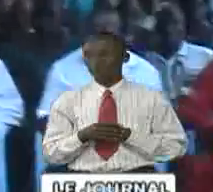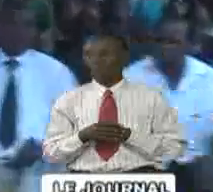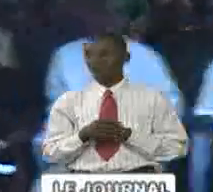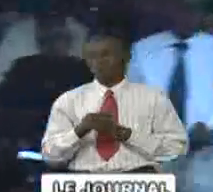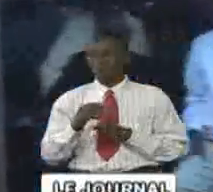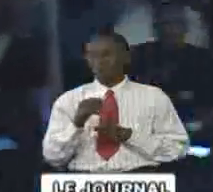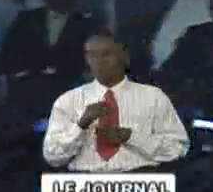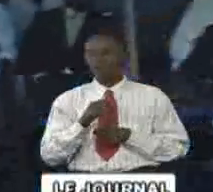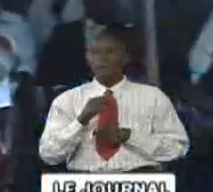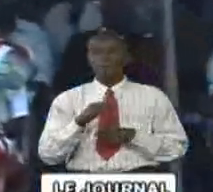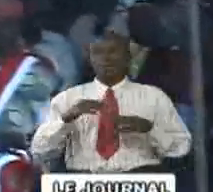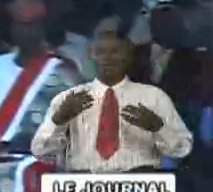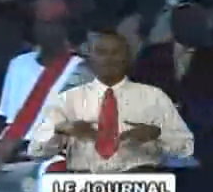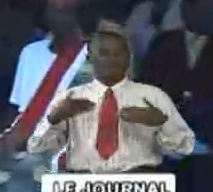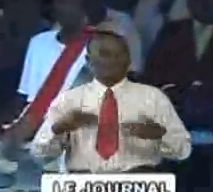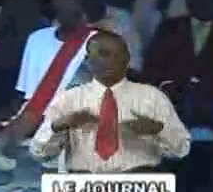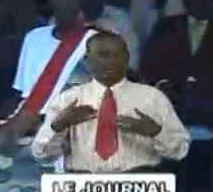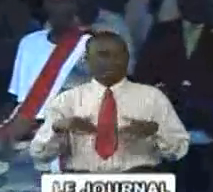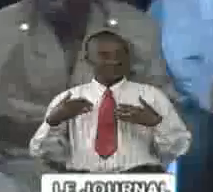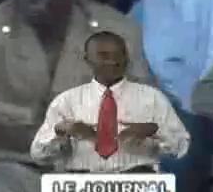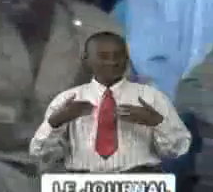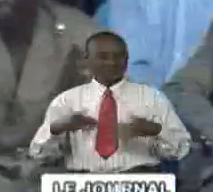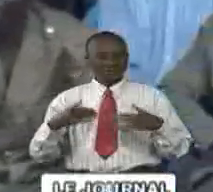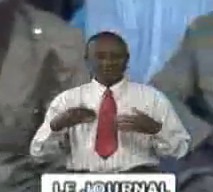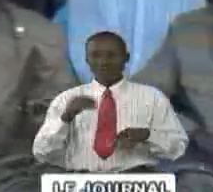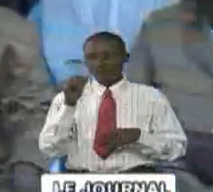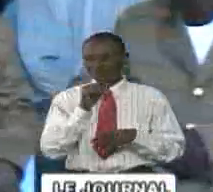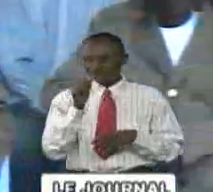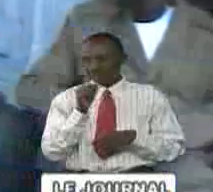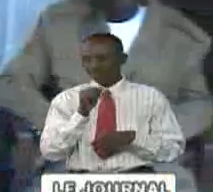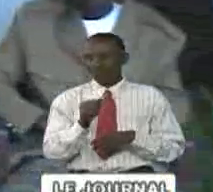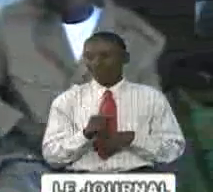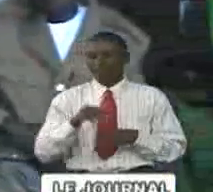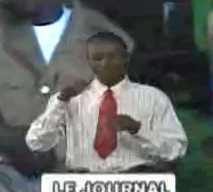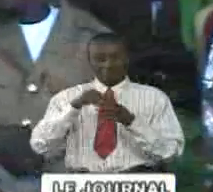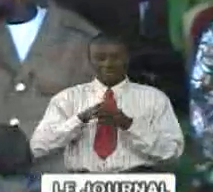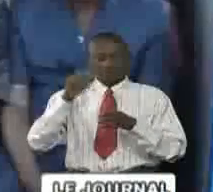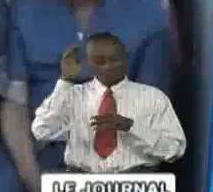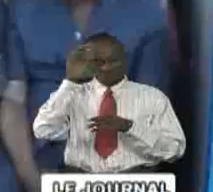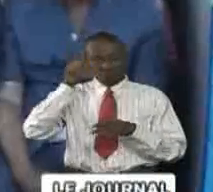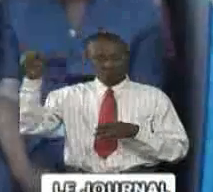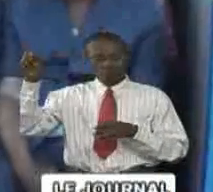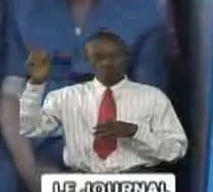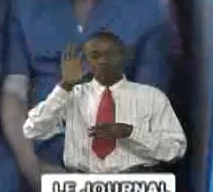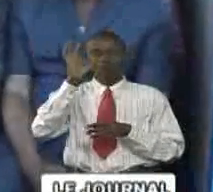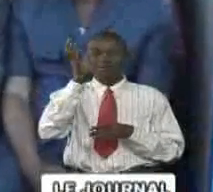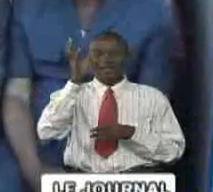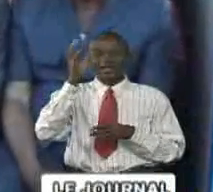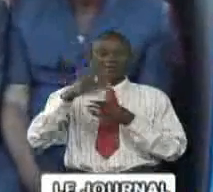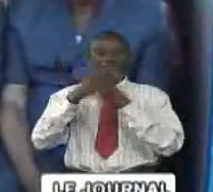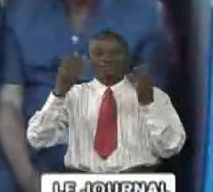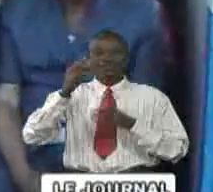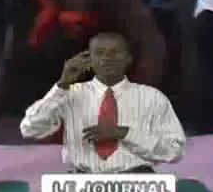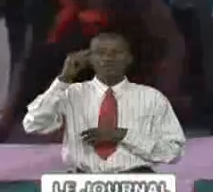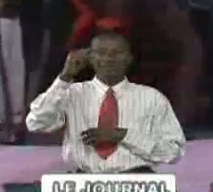panafricaine. L'organisation de cette 9e édition au niveau national du Congo-Brazzaville en est une illustration. Plusieurs groupes traditionnels,